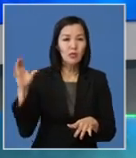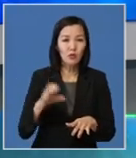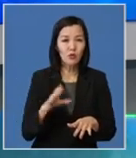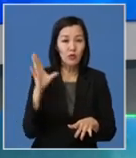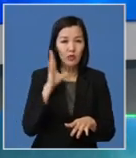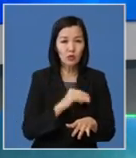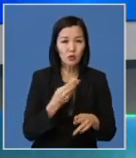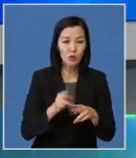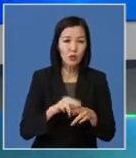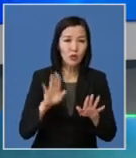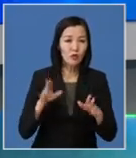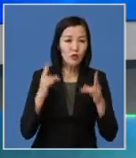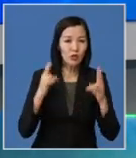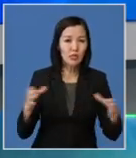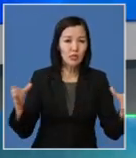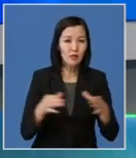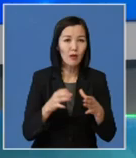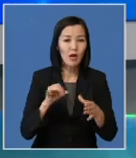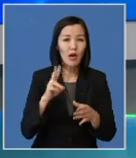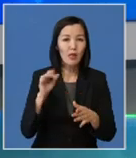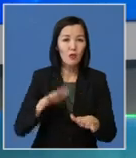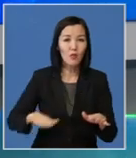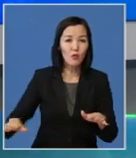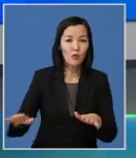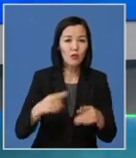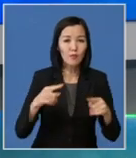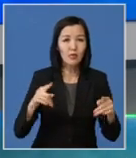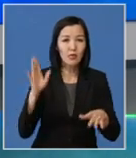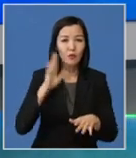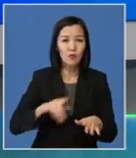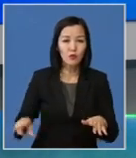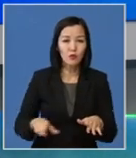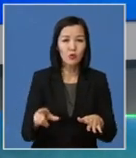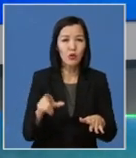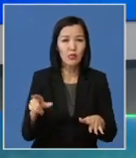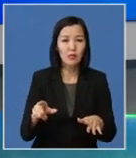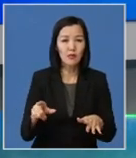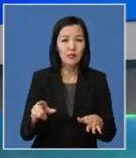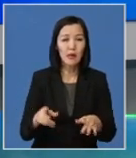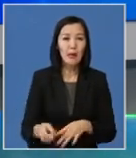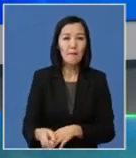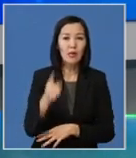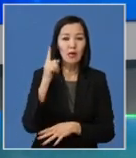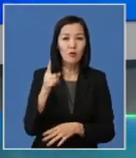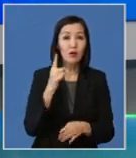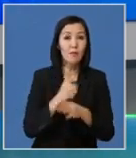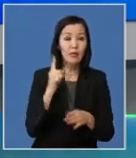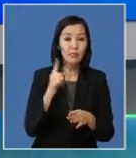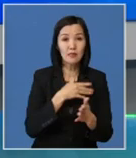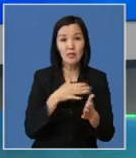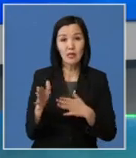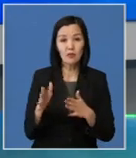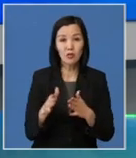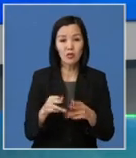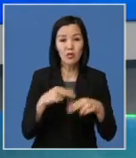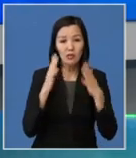ықтимал. Сондықтан төтенше жағдайлар департаменті Алакөл көлінде және басқа да өзендер мен су айдындарында мұз үстіндегі балық аулаудан бас тарту және